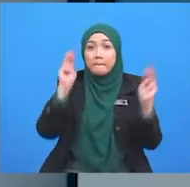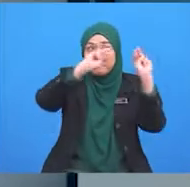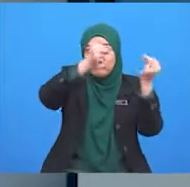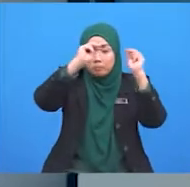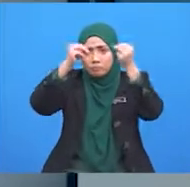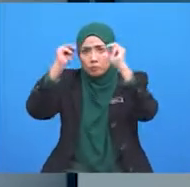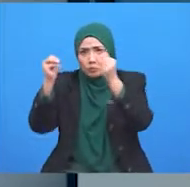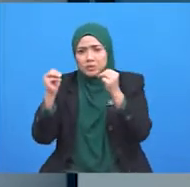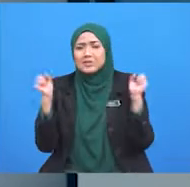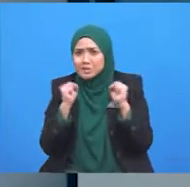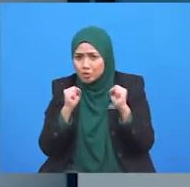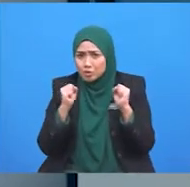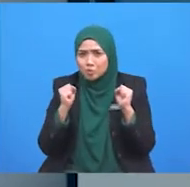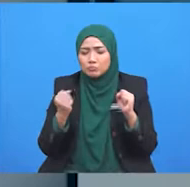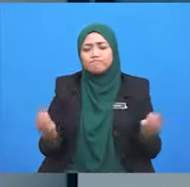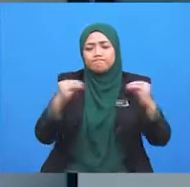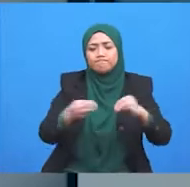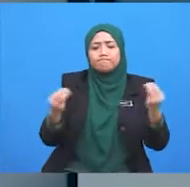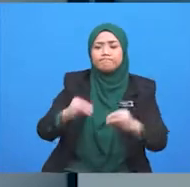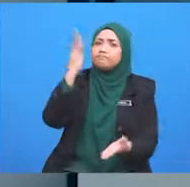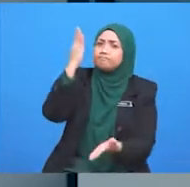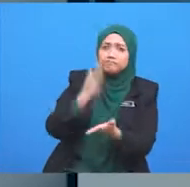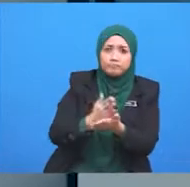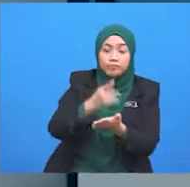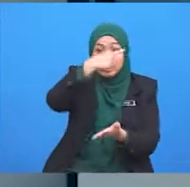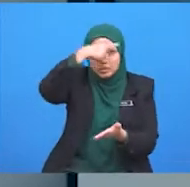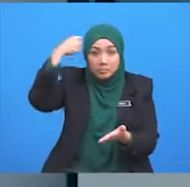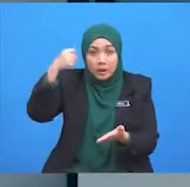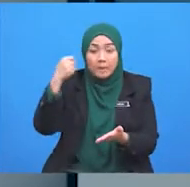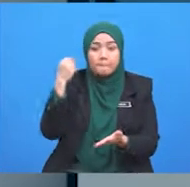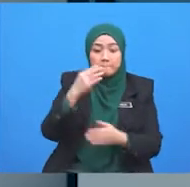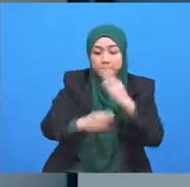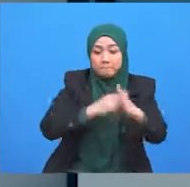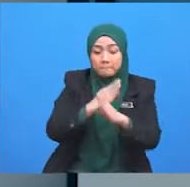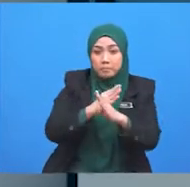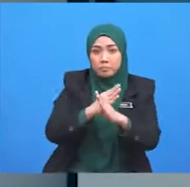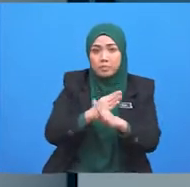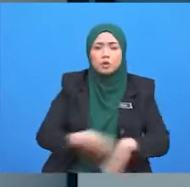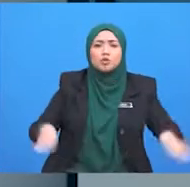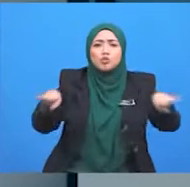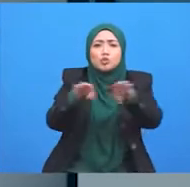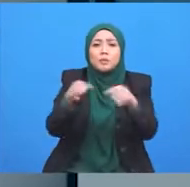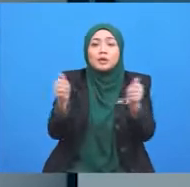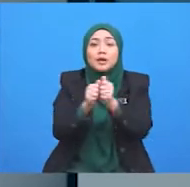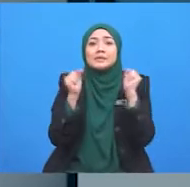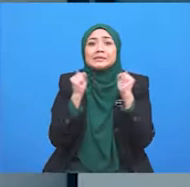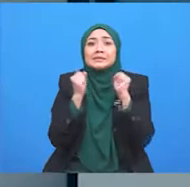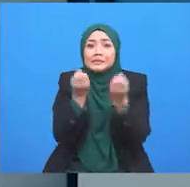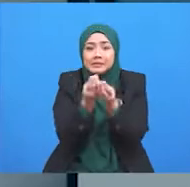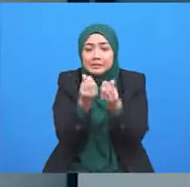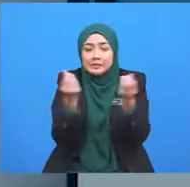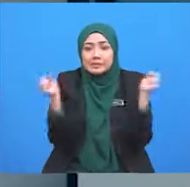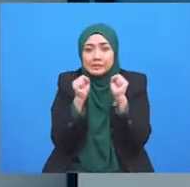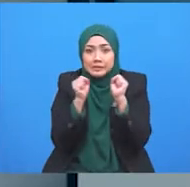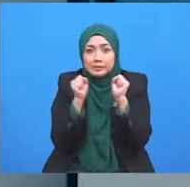bulan. Manakala pada musim sejuk, aktiviti pertanian akan diberhentikan sebab permukaan bumi